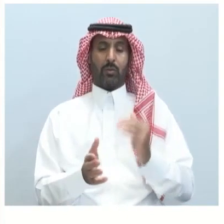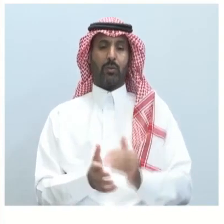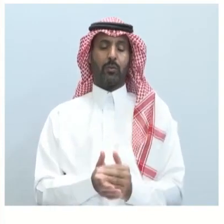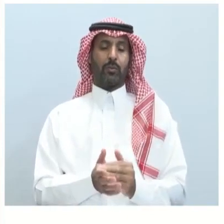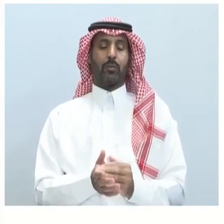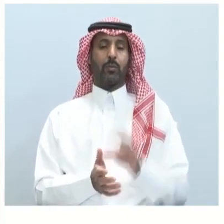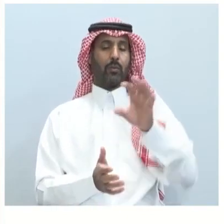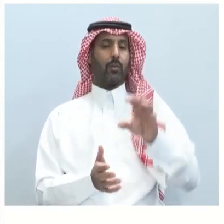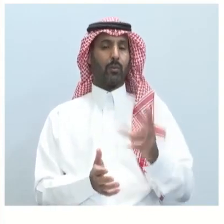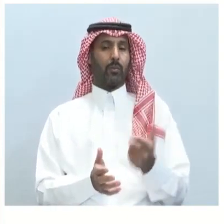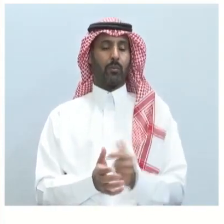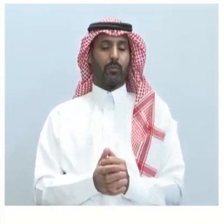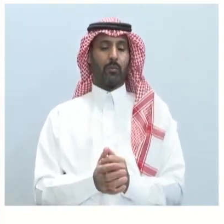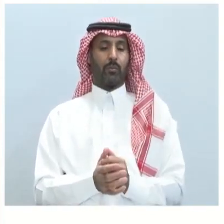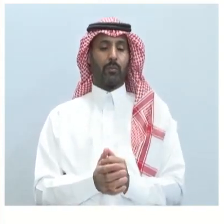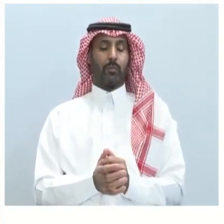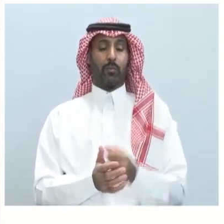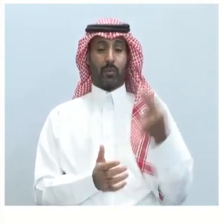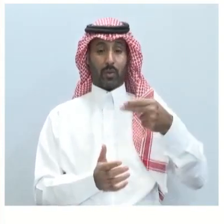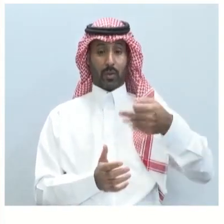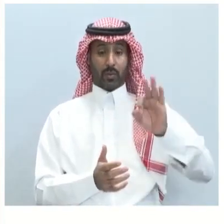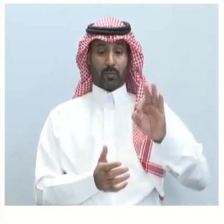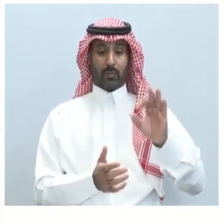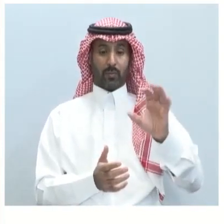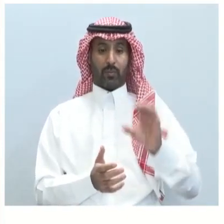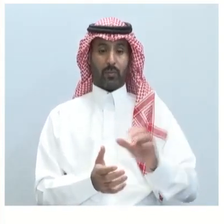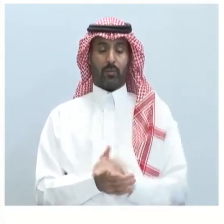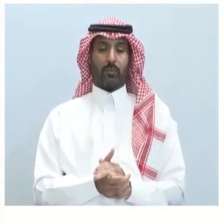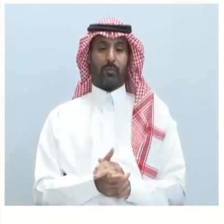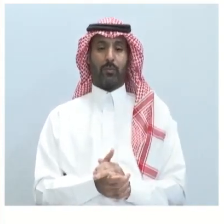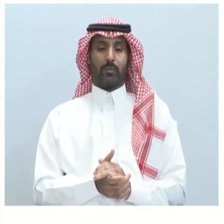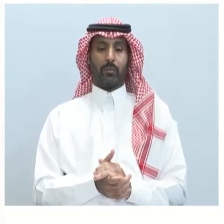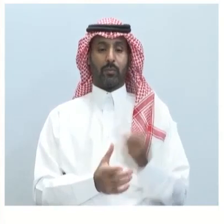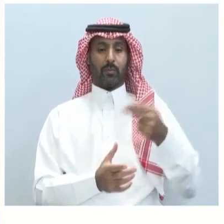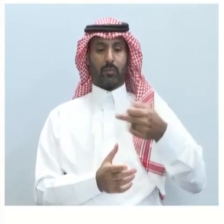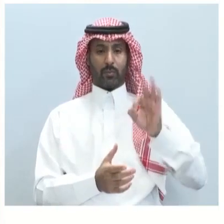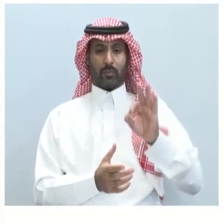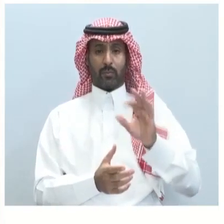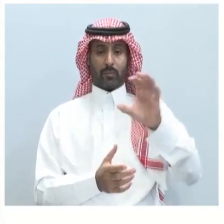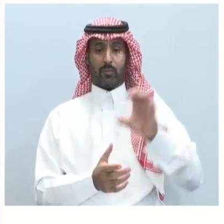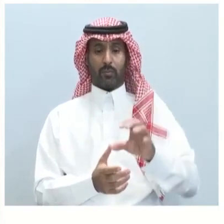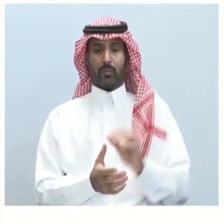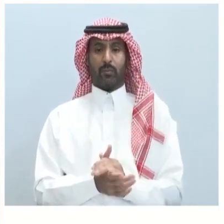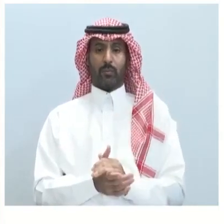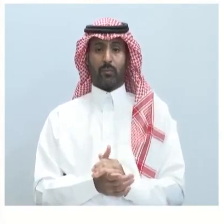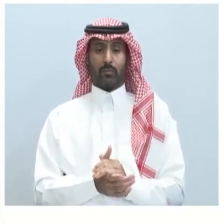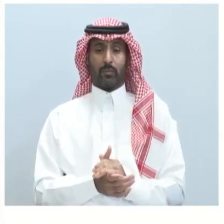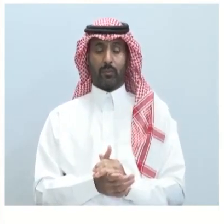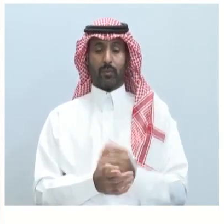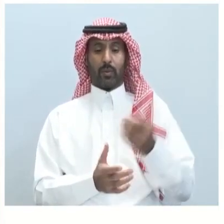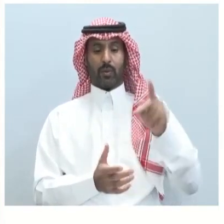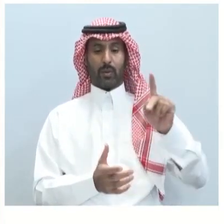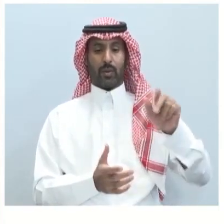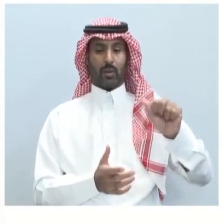الحاله نضع مين نضع تركيز الاتش اف اللي هو اتش اف اذا في هذه الحاله سوف يكون